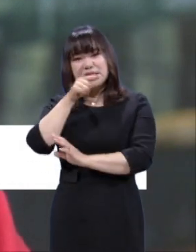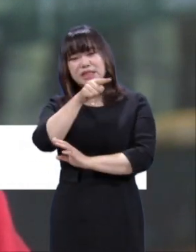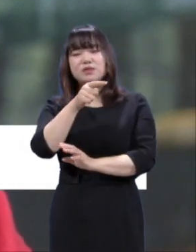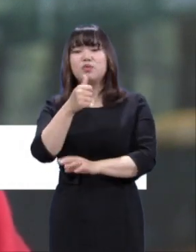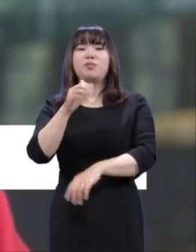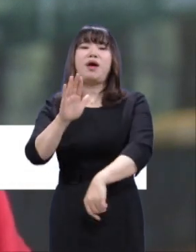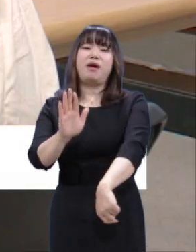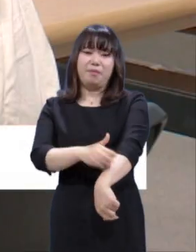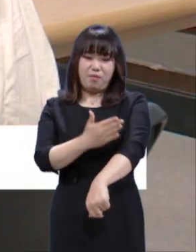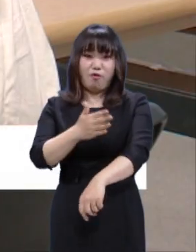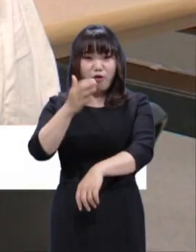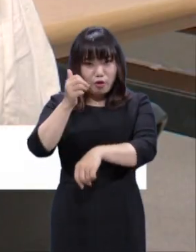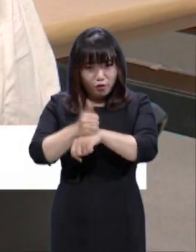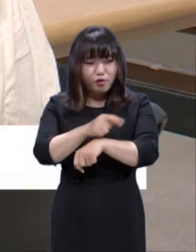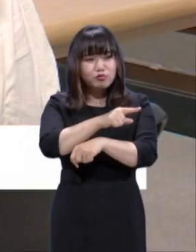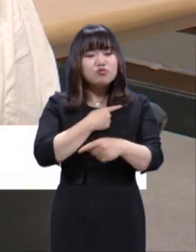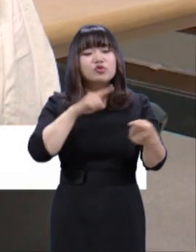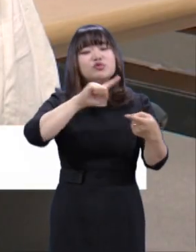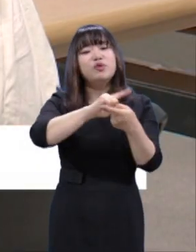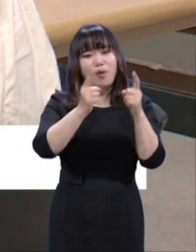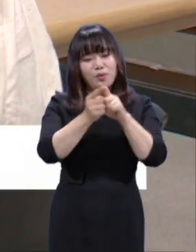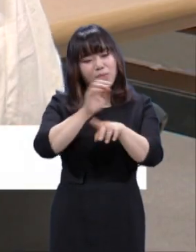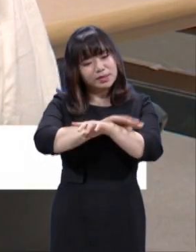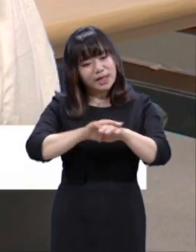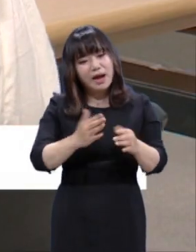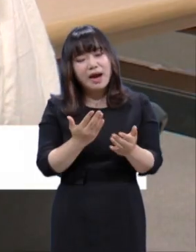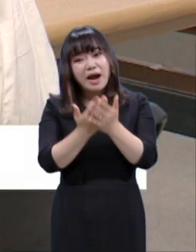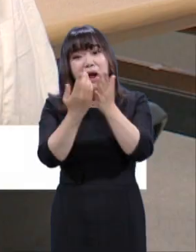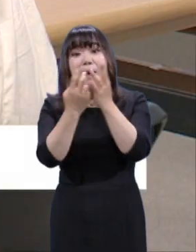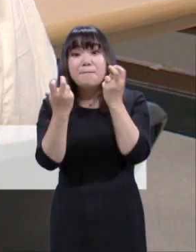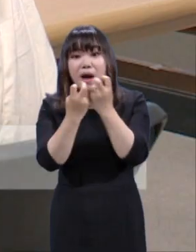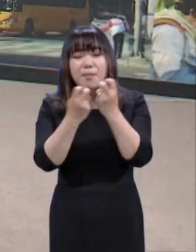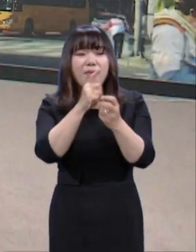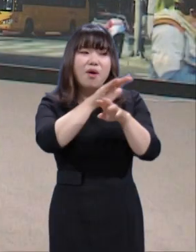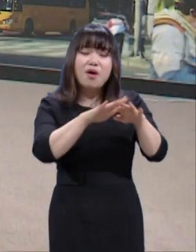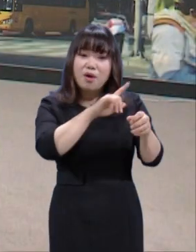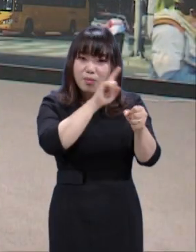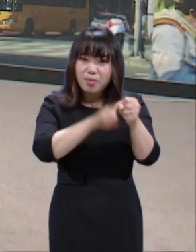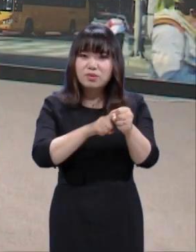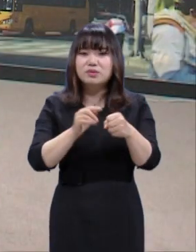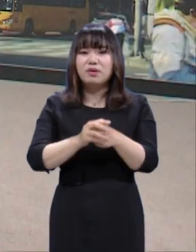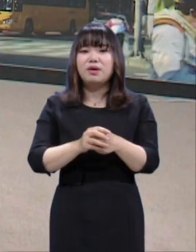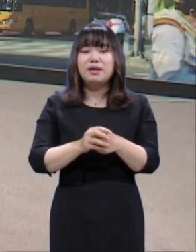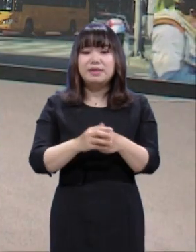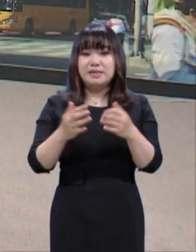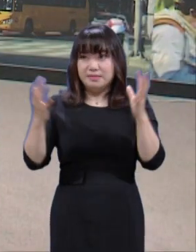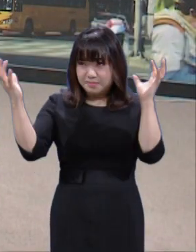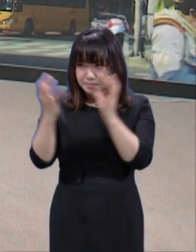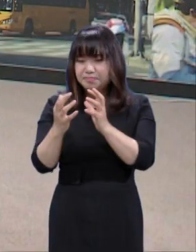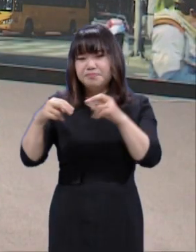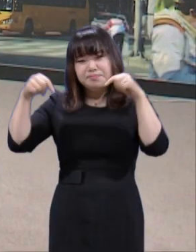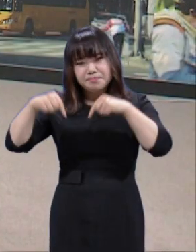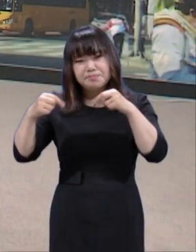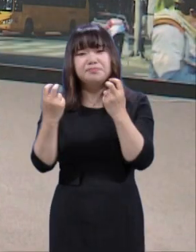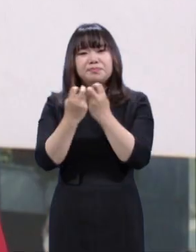않았다며 상생 방안 마련과 함께 바퍼 민원 해결을 위한 공론화 추진을